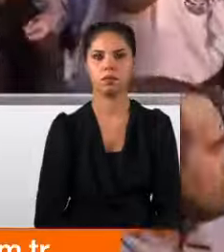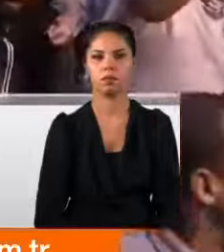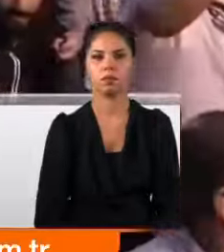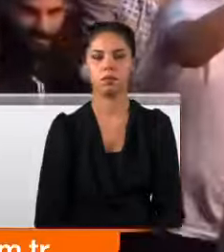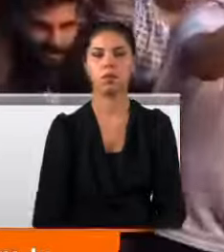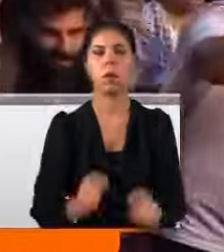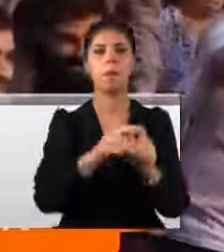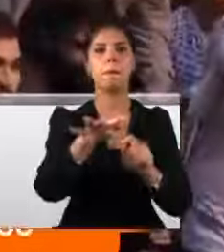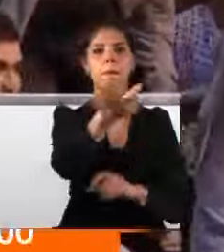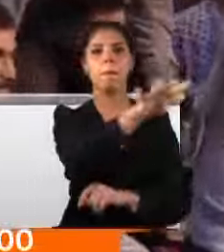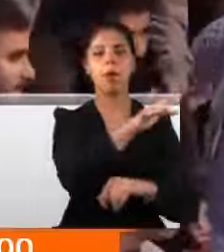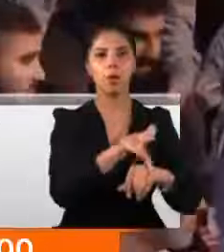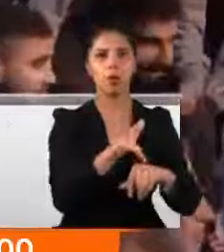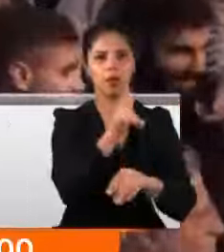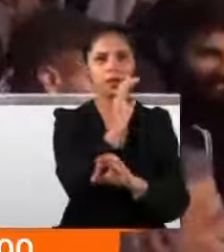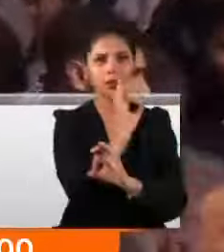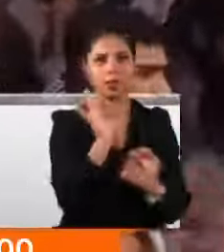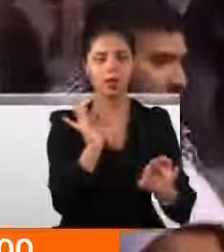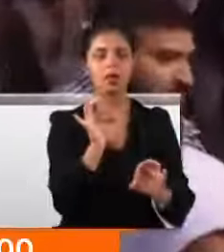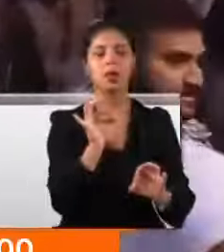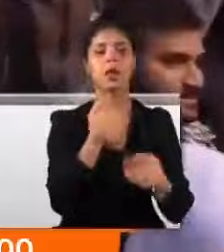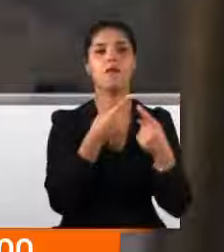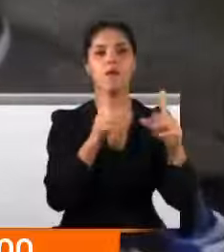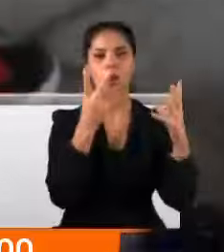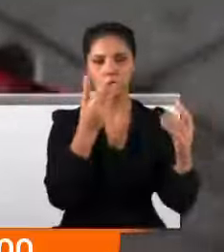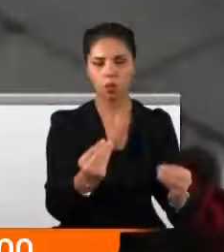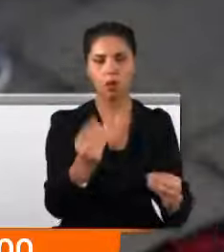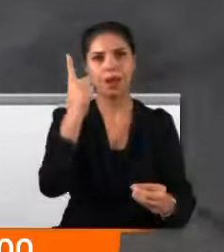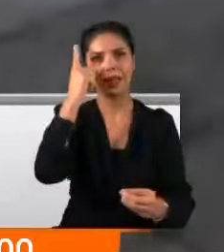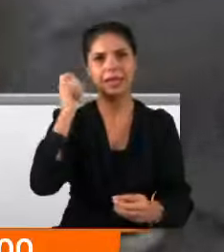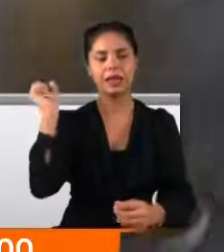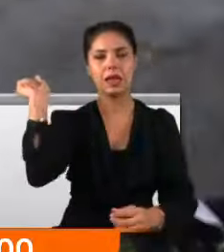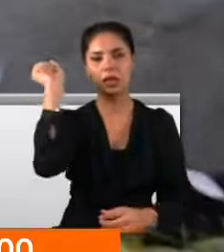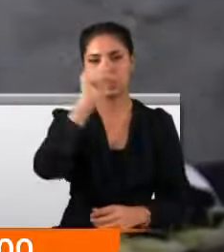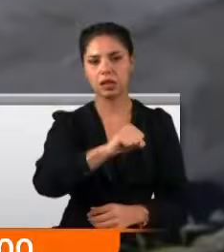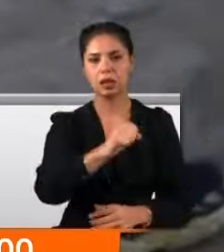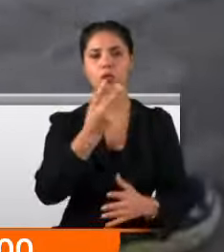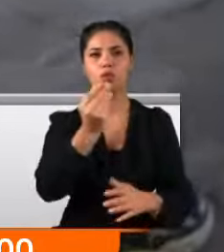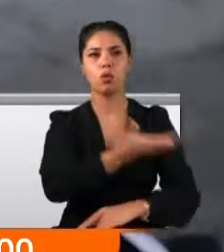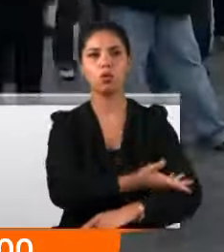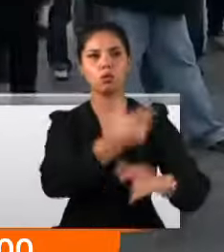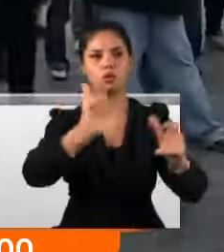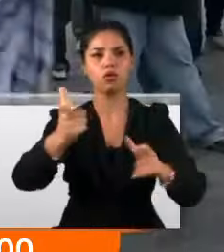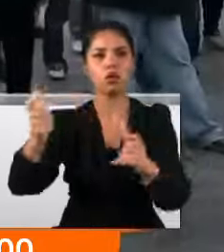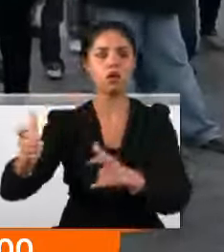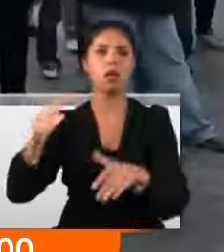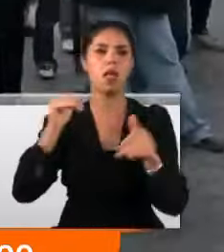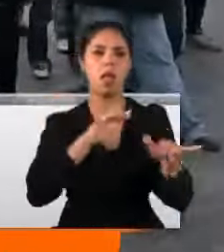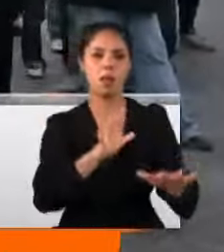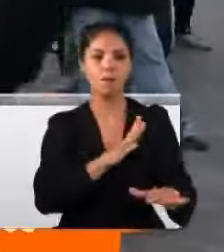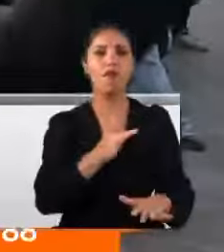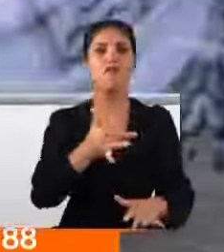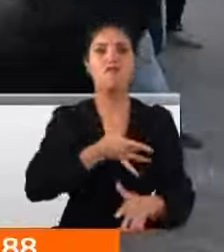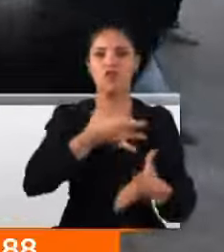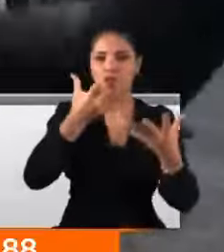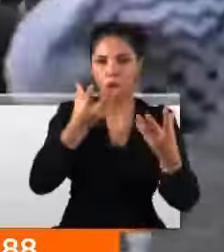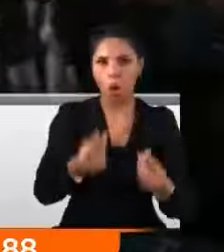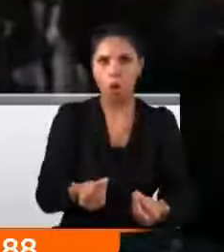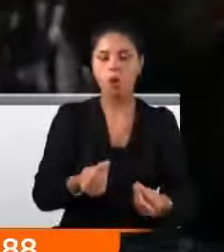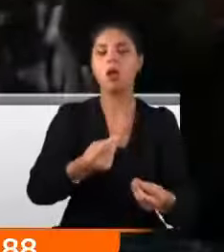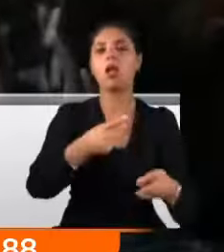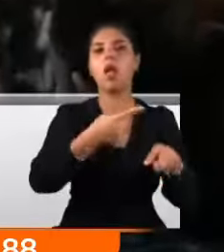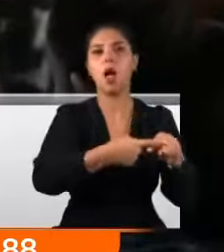Batı dünyasının sessizliğine inat, soykırımcı İsrail'in saldırıları pek çok şehirde protesto edildi. Vicdanlı Amsterdam ve Stockholm